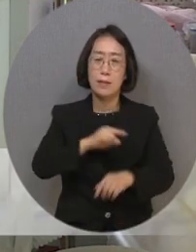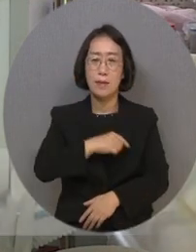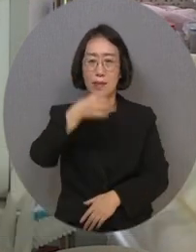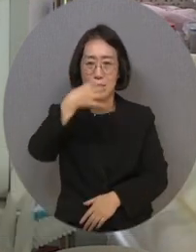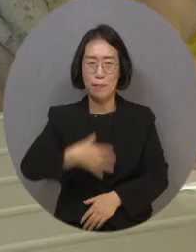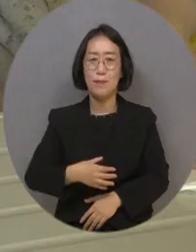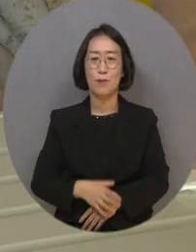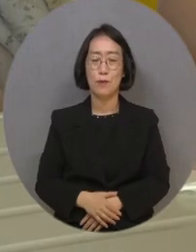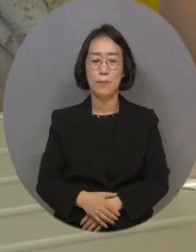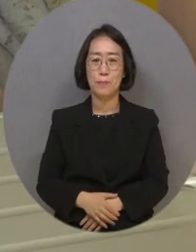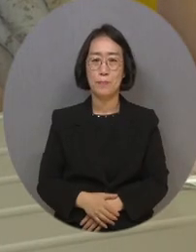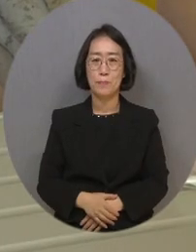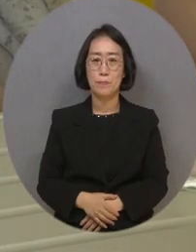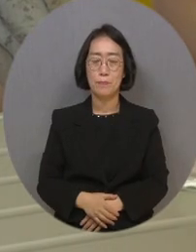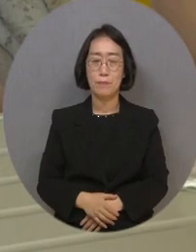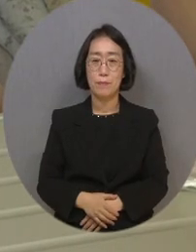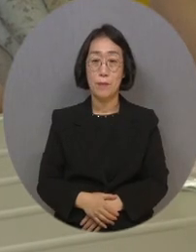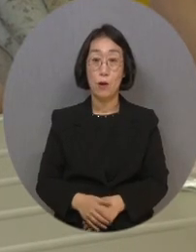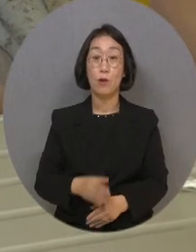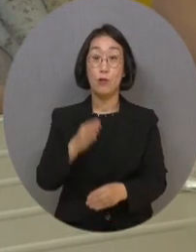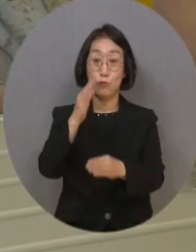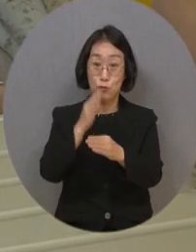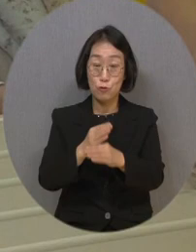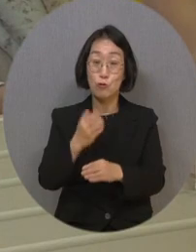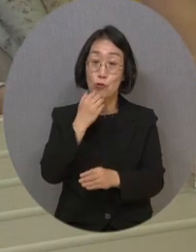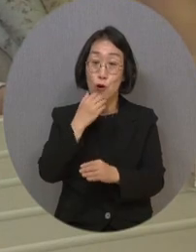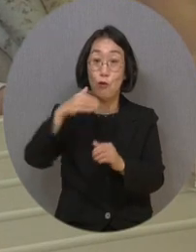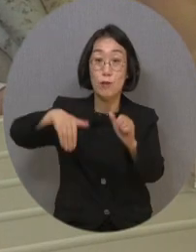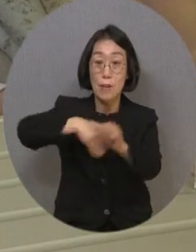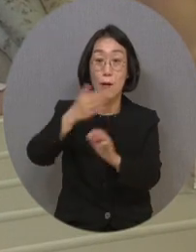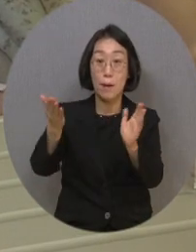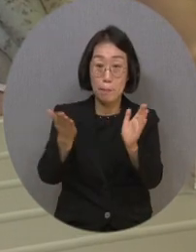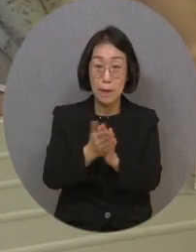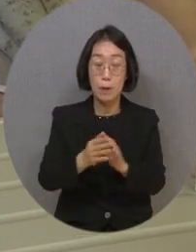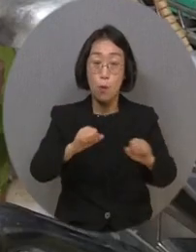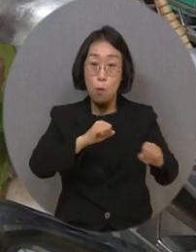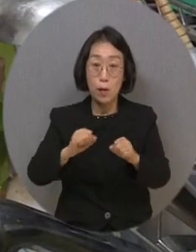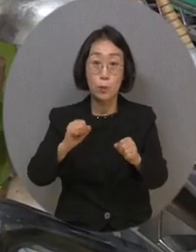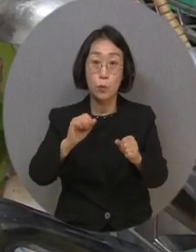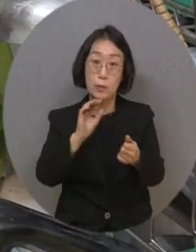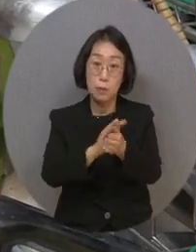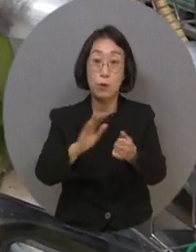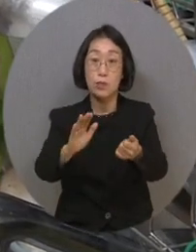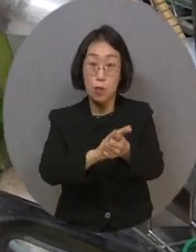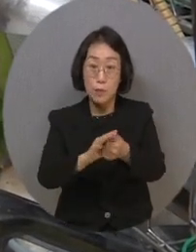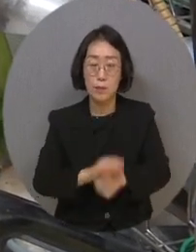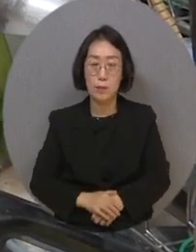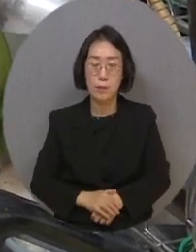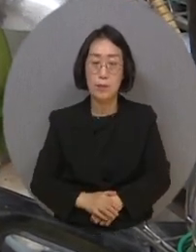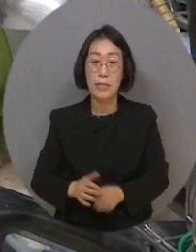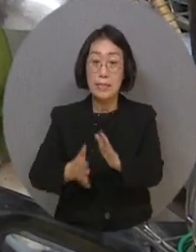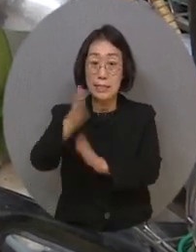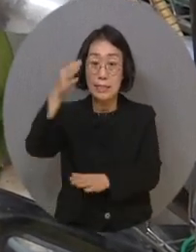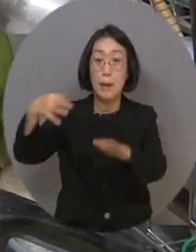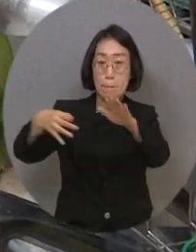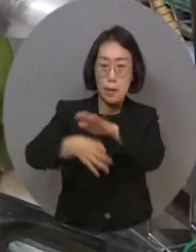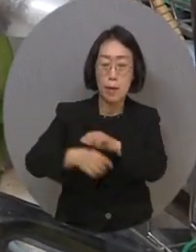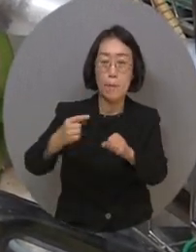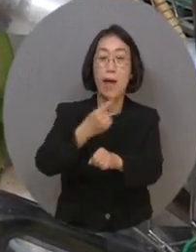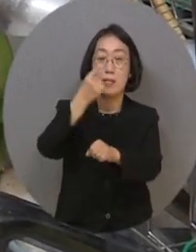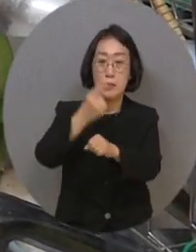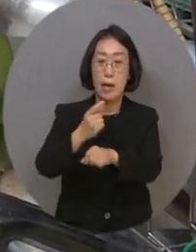힘들었지. 그러던 중 서울형 장애인 활동 지원 서비스를 통해 11호 지원되는 100시간을 추가로